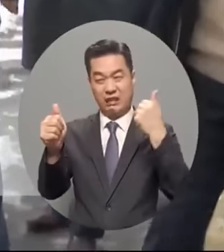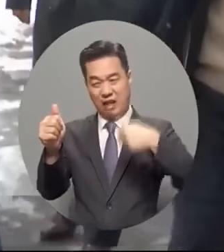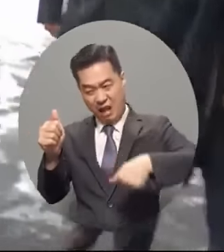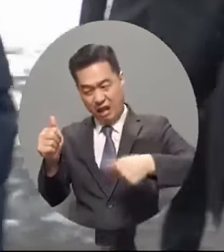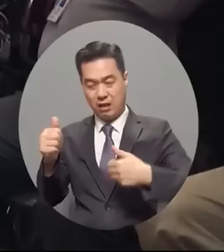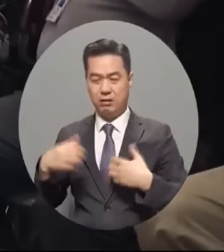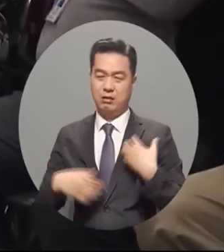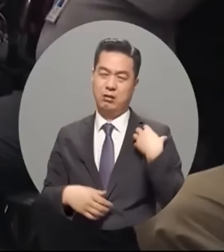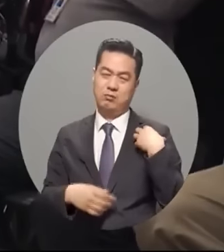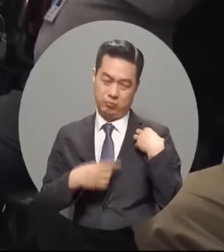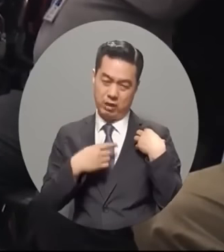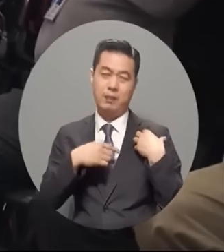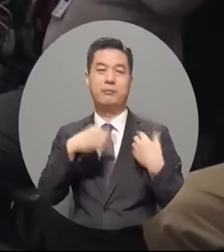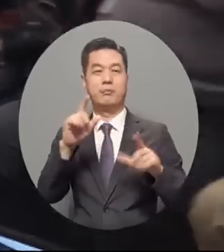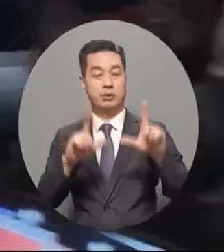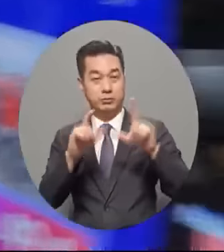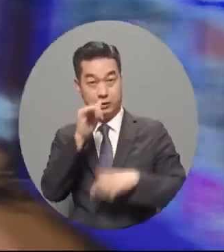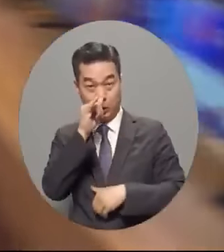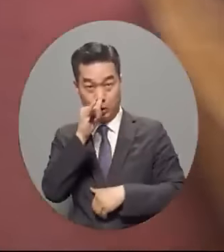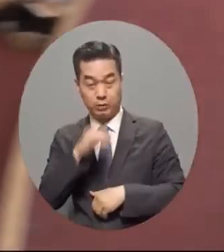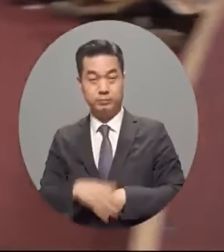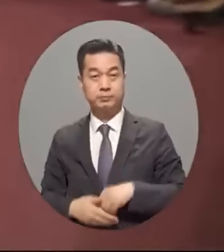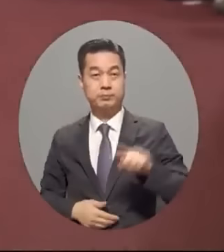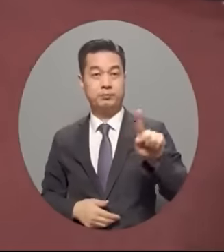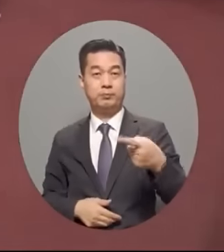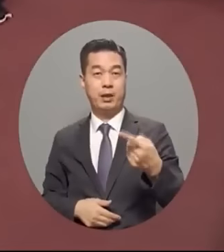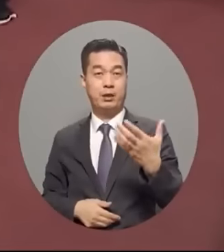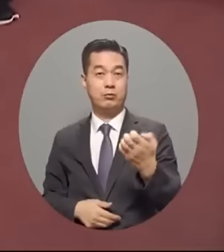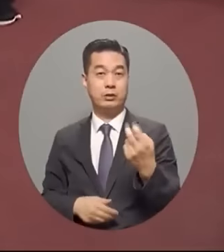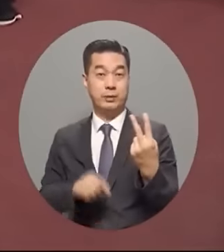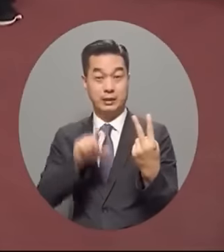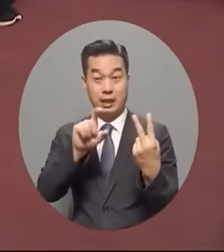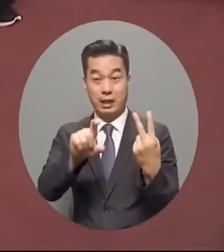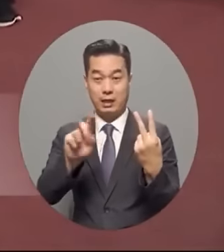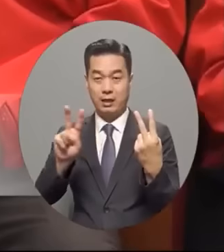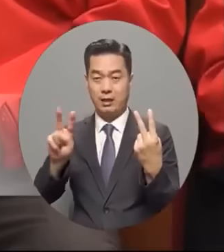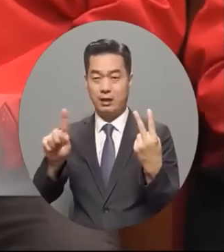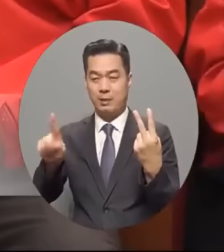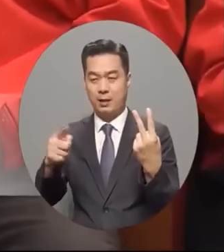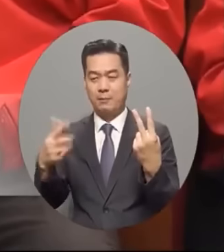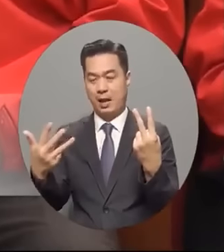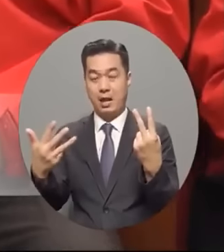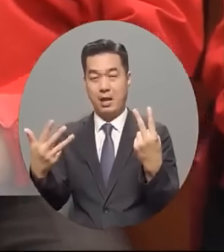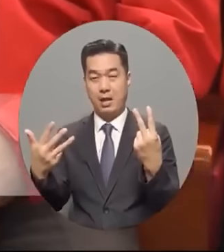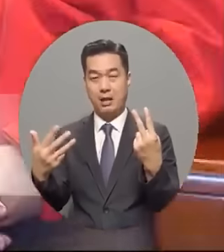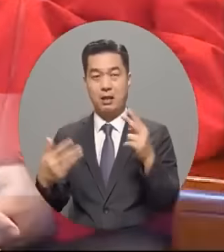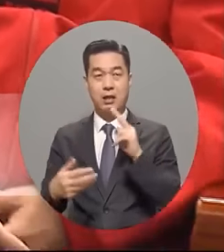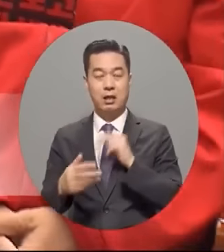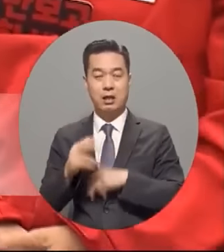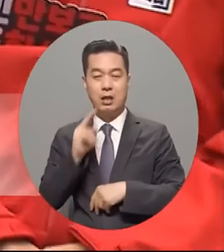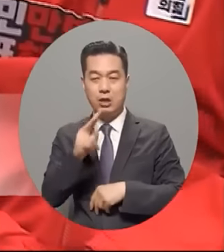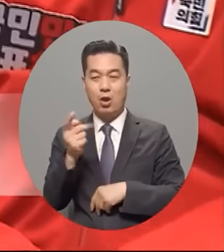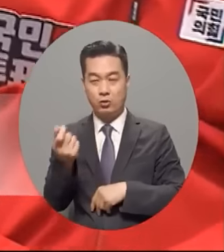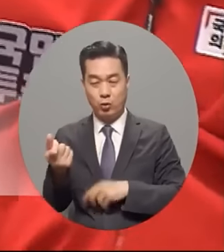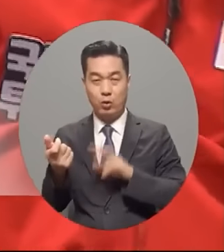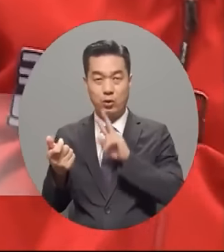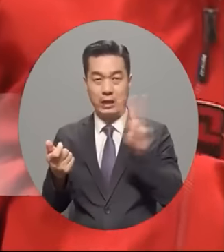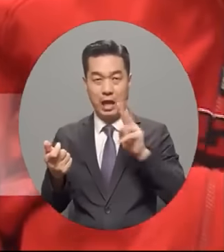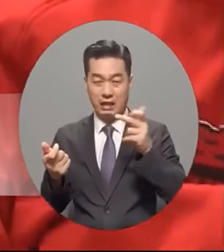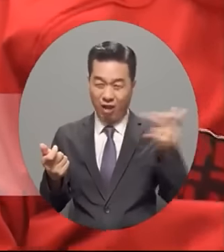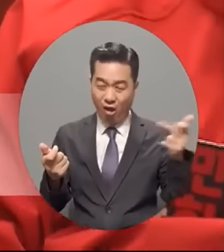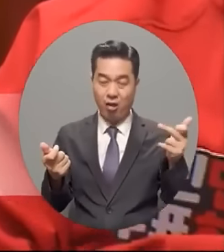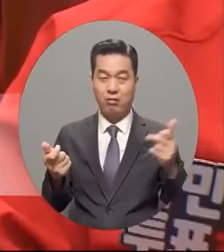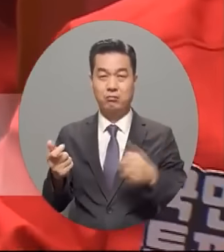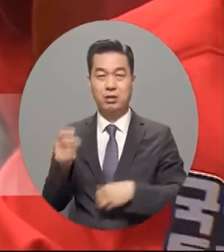남아 있습니다 192대 108 극단적인 여소야대 위기에서 여당이 나아갈